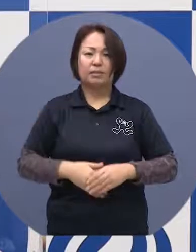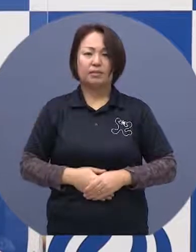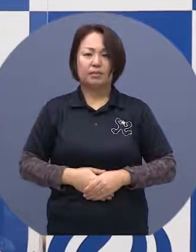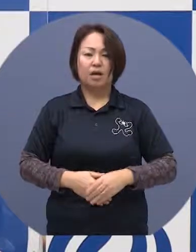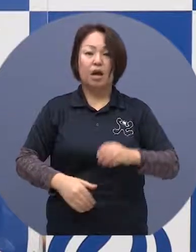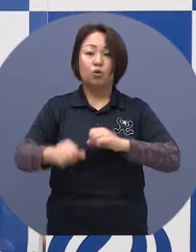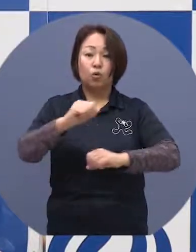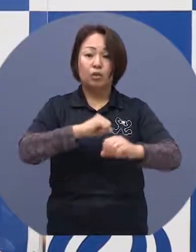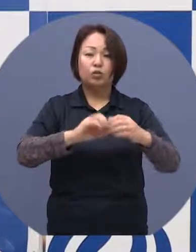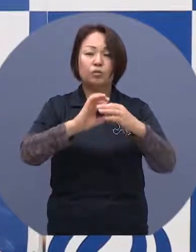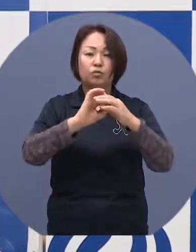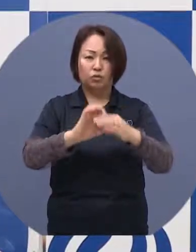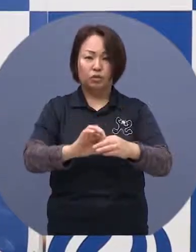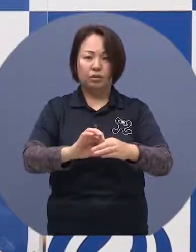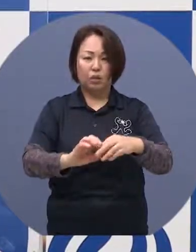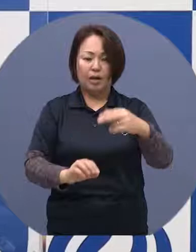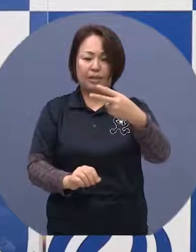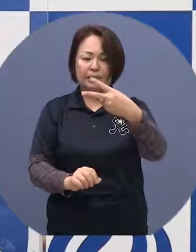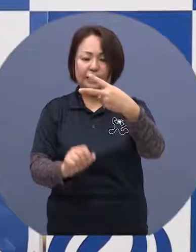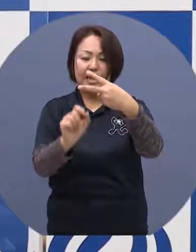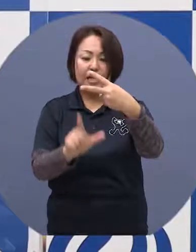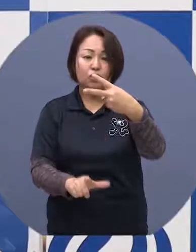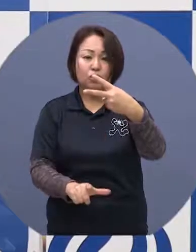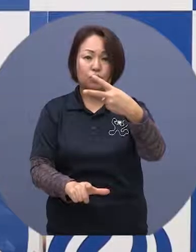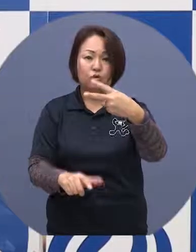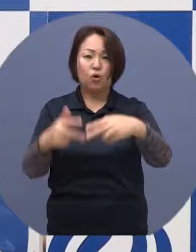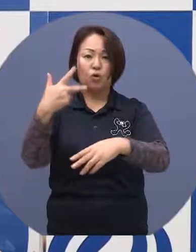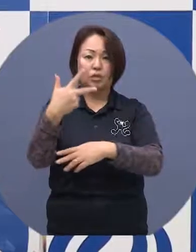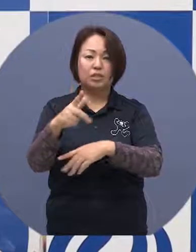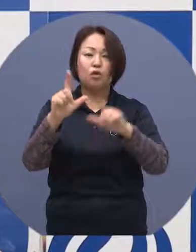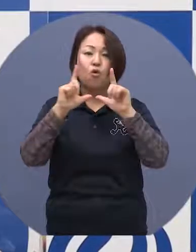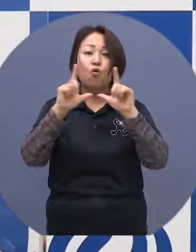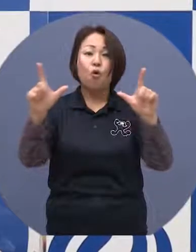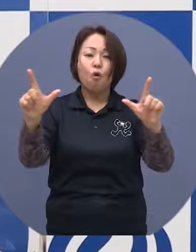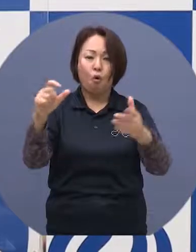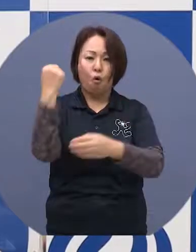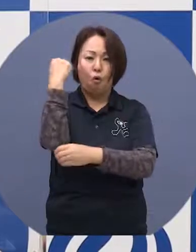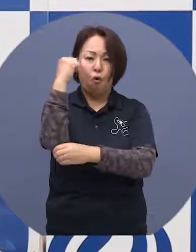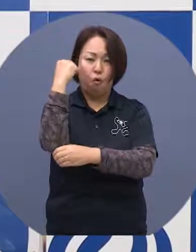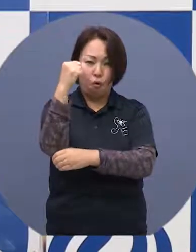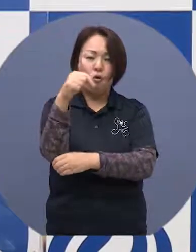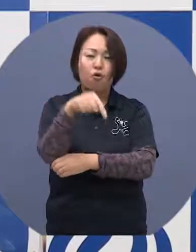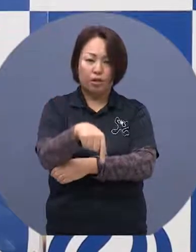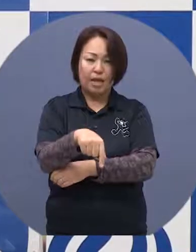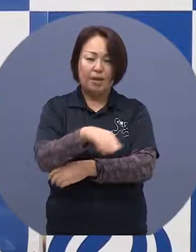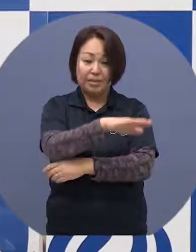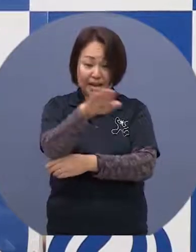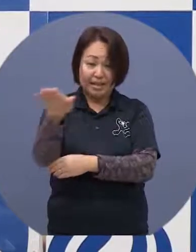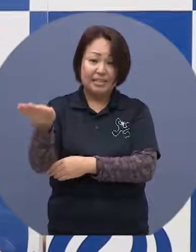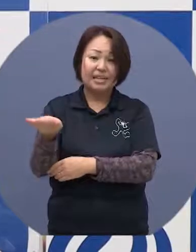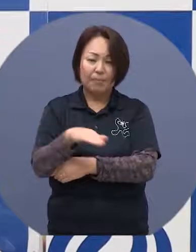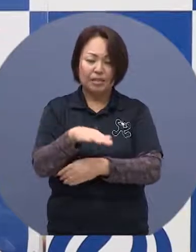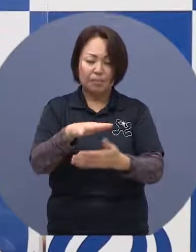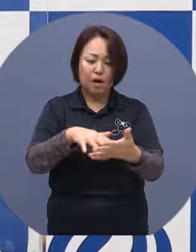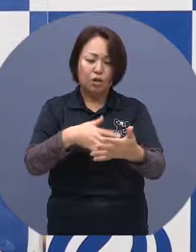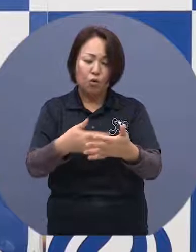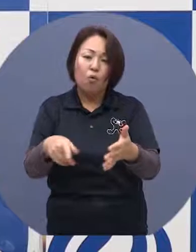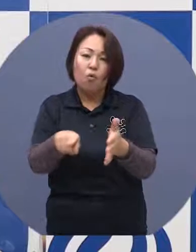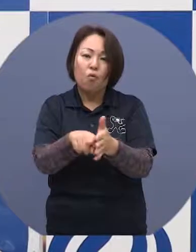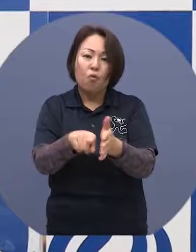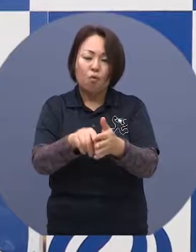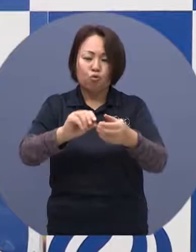つきましては2月角市の広報でへ市民の皆様にもまあ表などを入れながらです